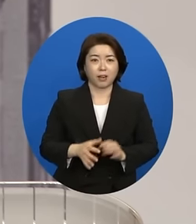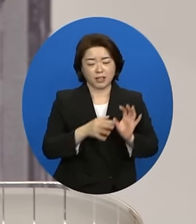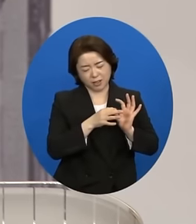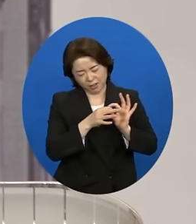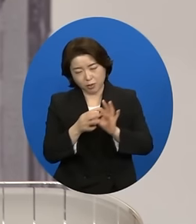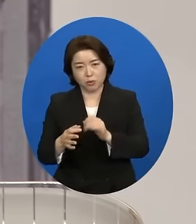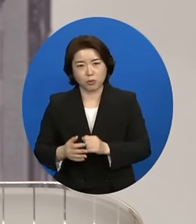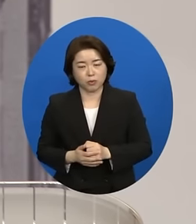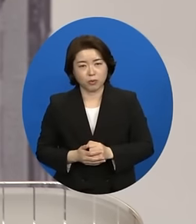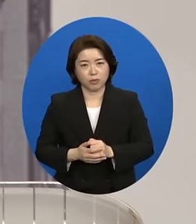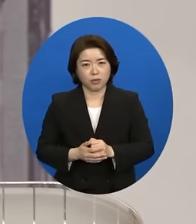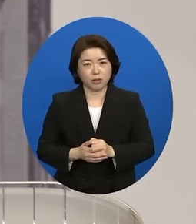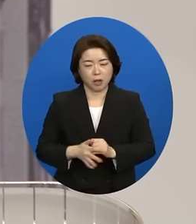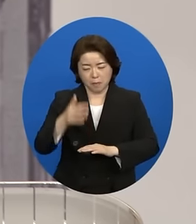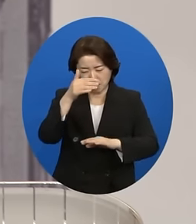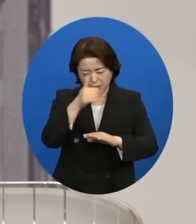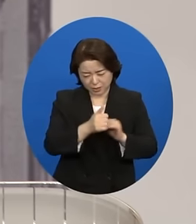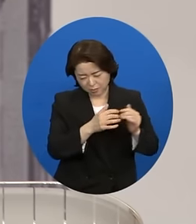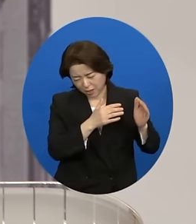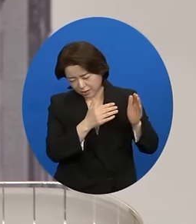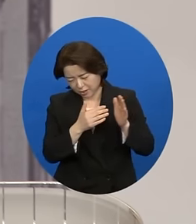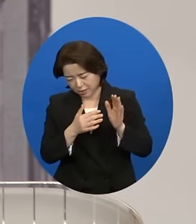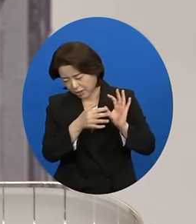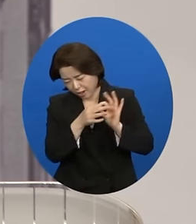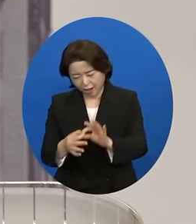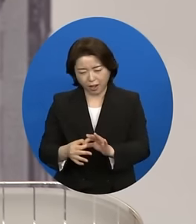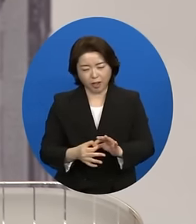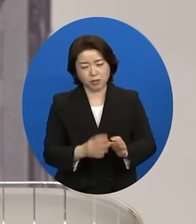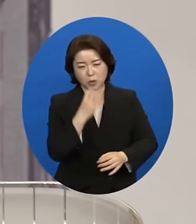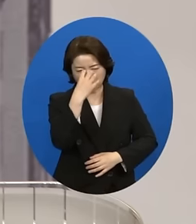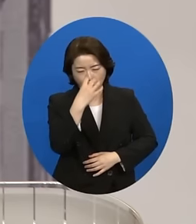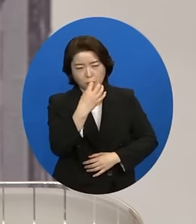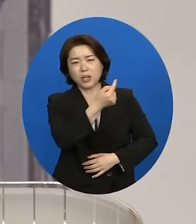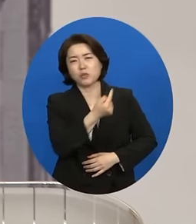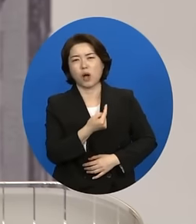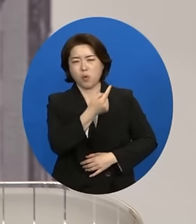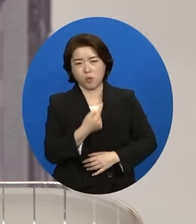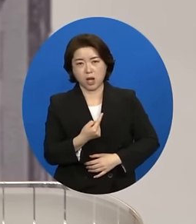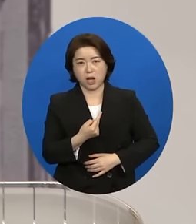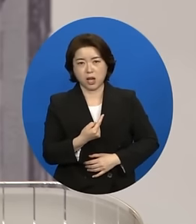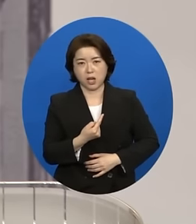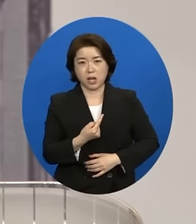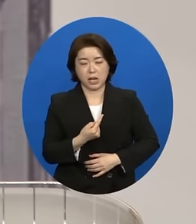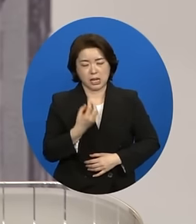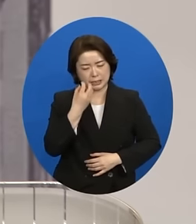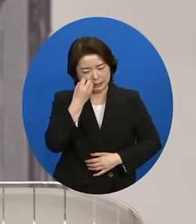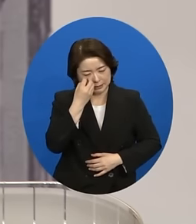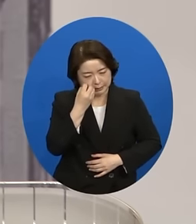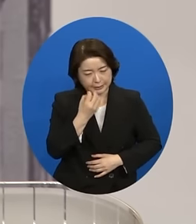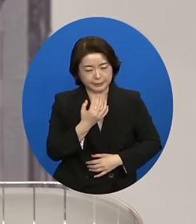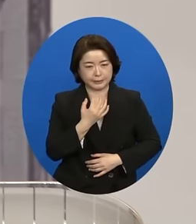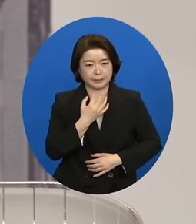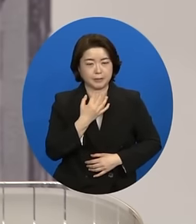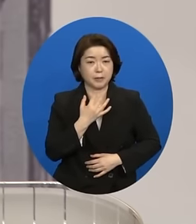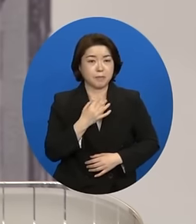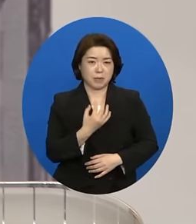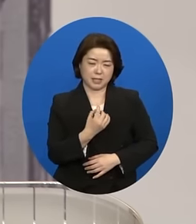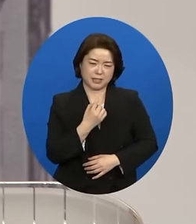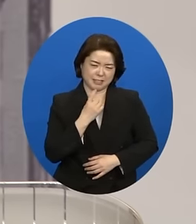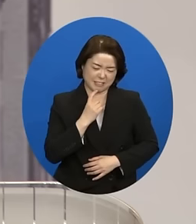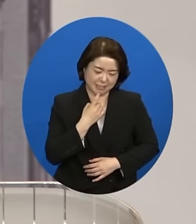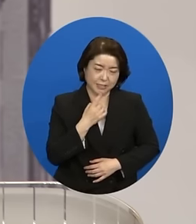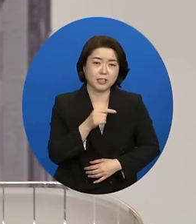수도원까지 따라오더랍니다. 그 교만이. 이렇게 교묘하고 끈질긴 것이 바로 영혼의 암세포,